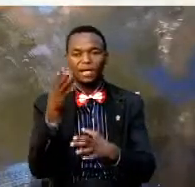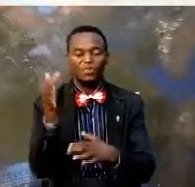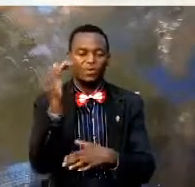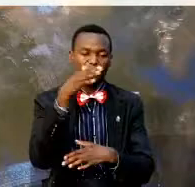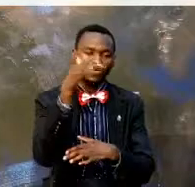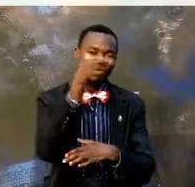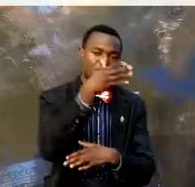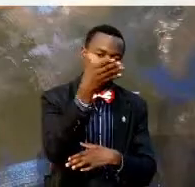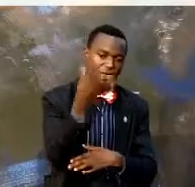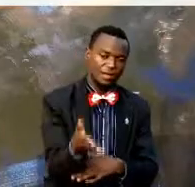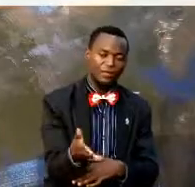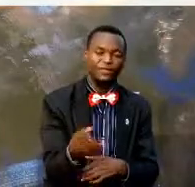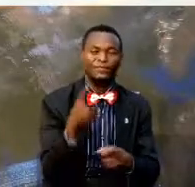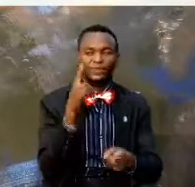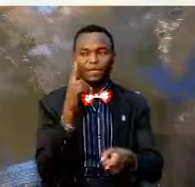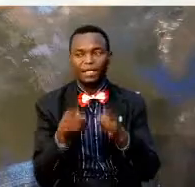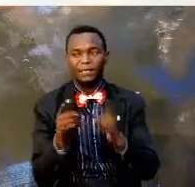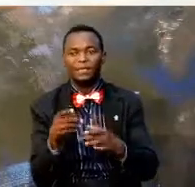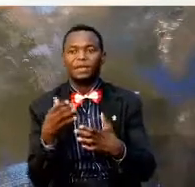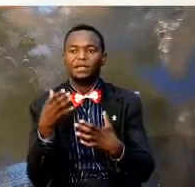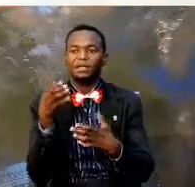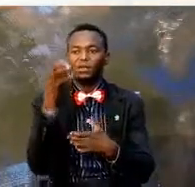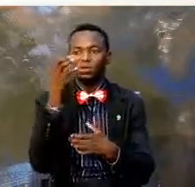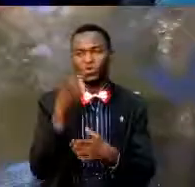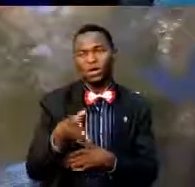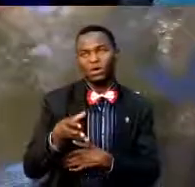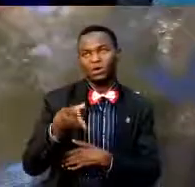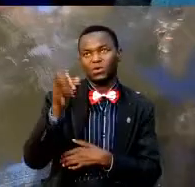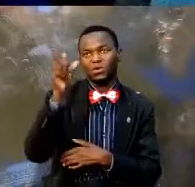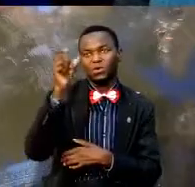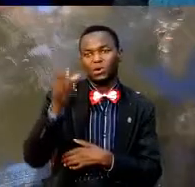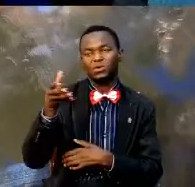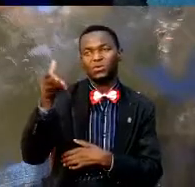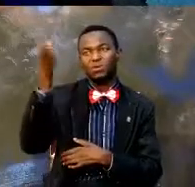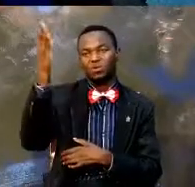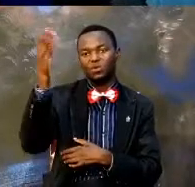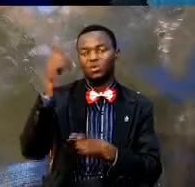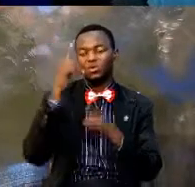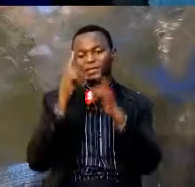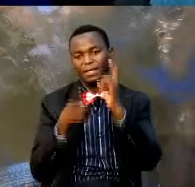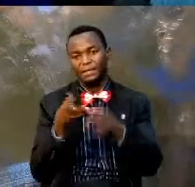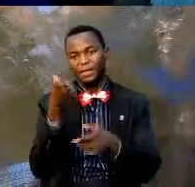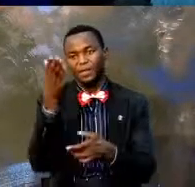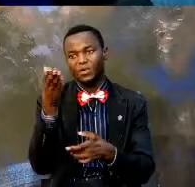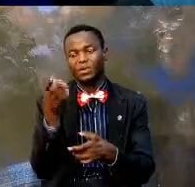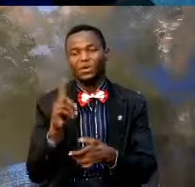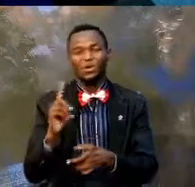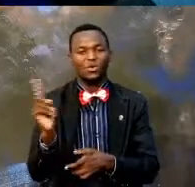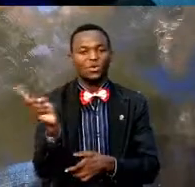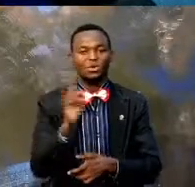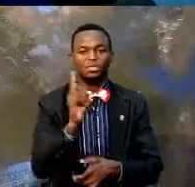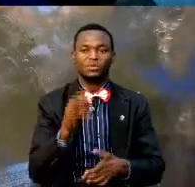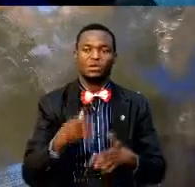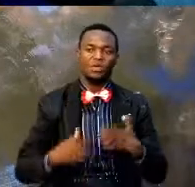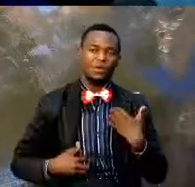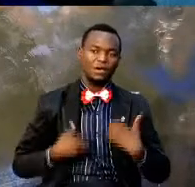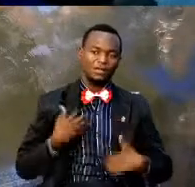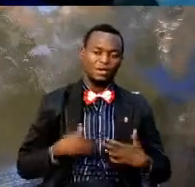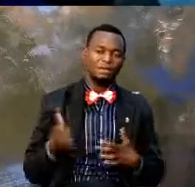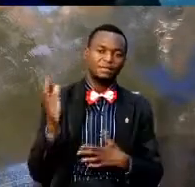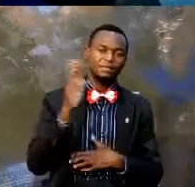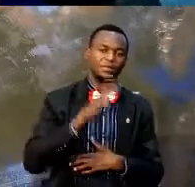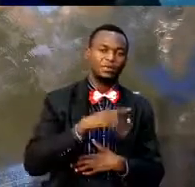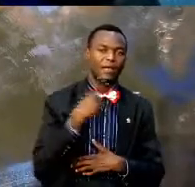leo. Tembeeni. Wapiga mbio wa Bwana, Yesu anawangojea. Tembea pale ulipo. Usisite. Hii ni siku ya